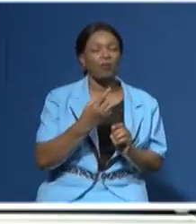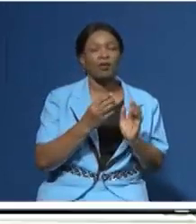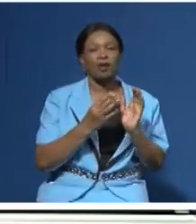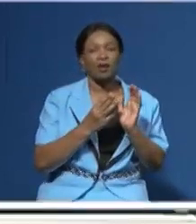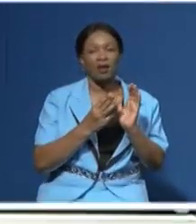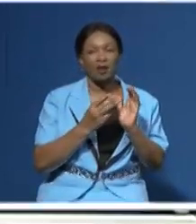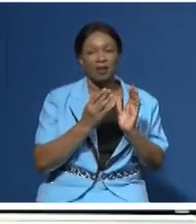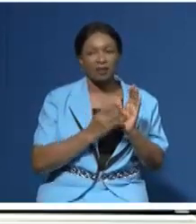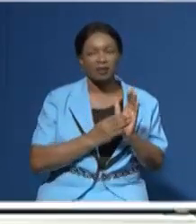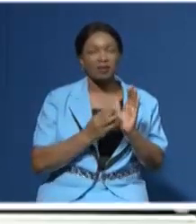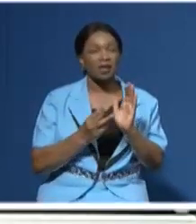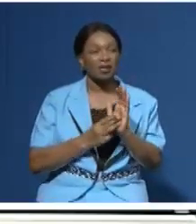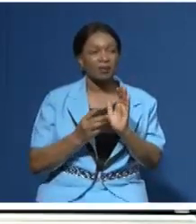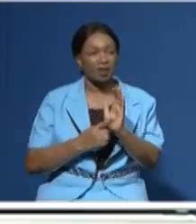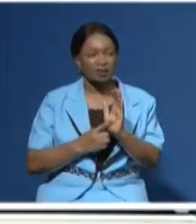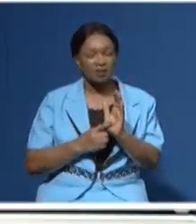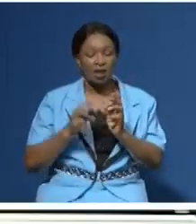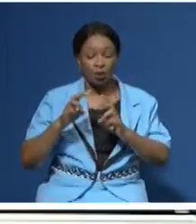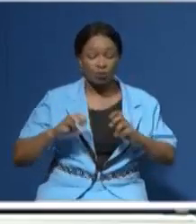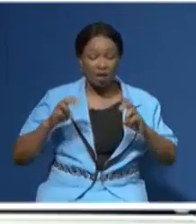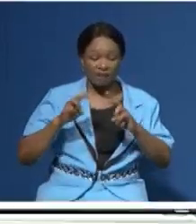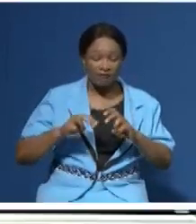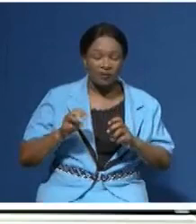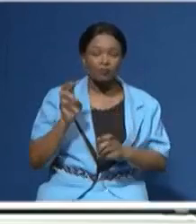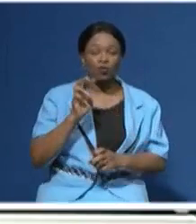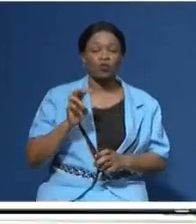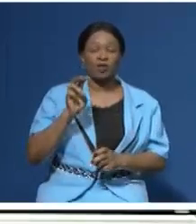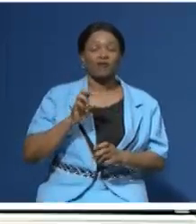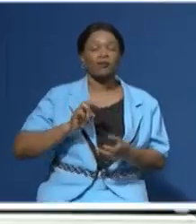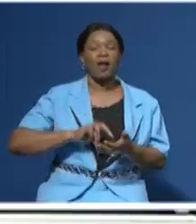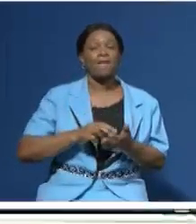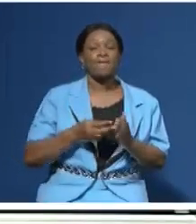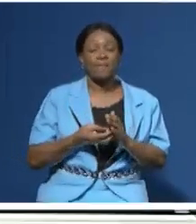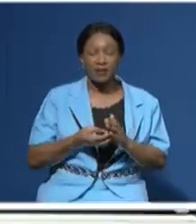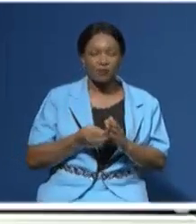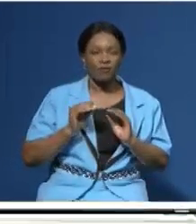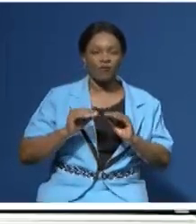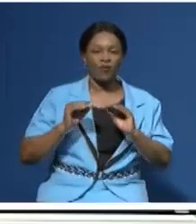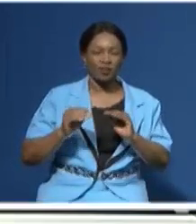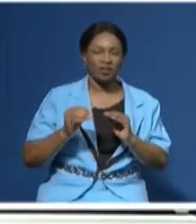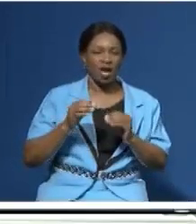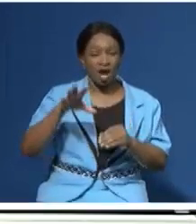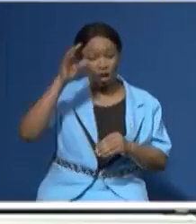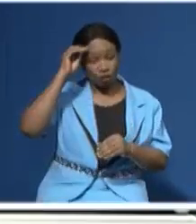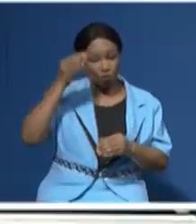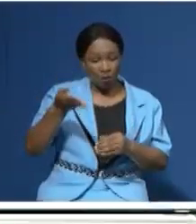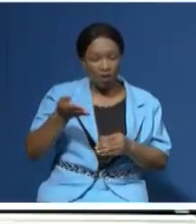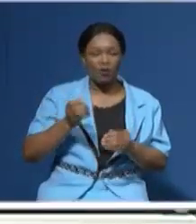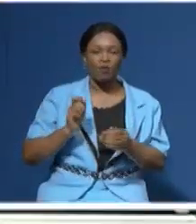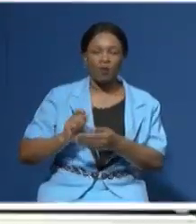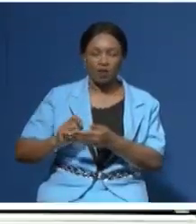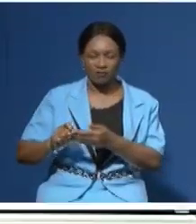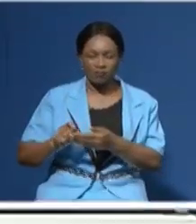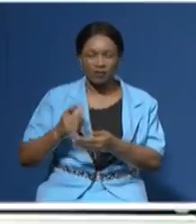ndipo alilazimika kufanya utafiti akitafuta mbinu mbadala ya kufundisha somo la hisabati kwa wanafunzi ili kufuta dhana ya